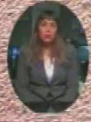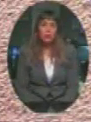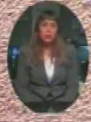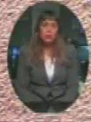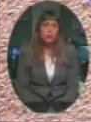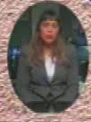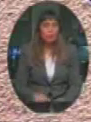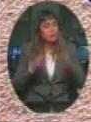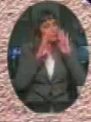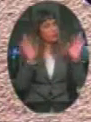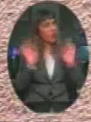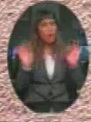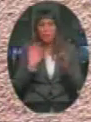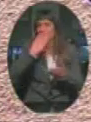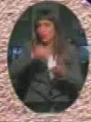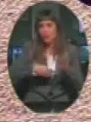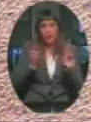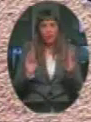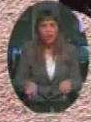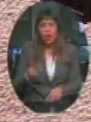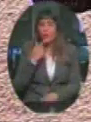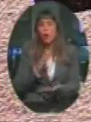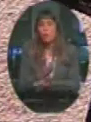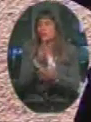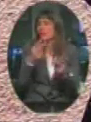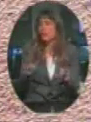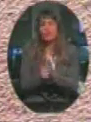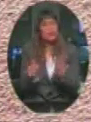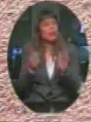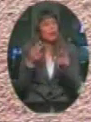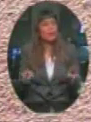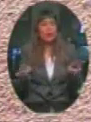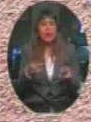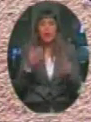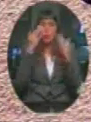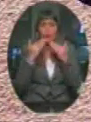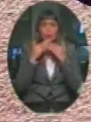ולא האמינו שזה יעבור, אמרו לא תגיעו ל-15, לא תגיעו ל-16, הגענו ברוך השם